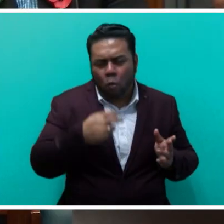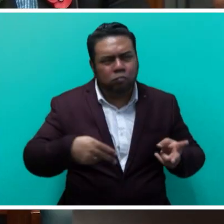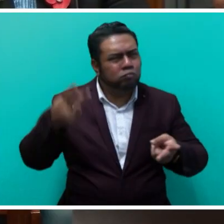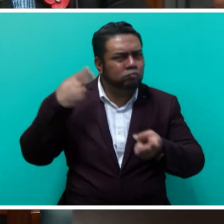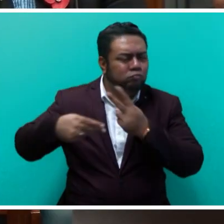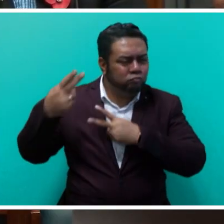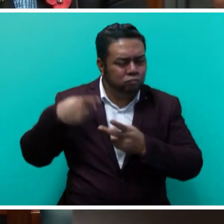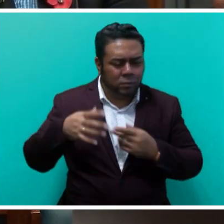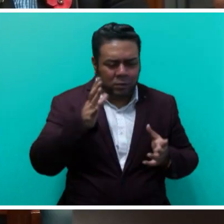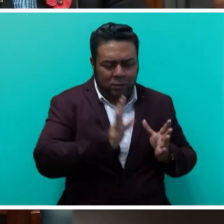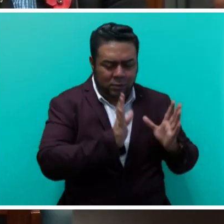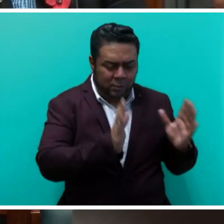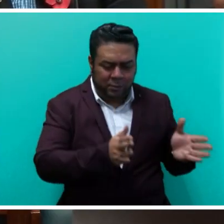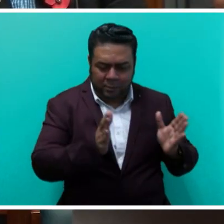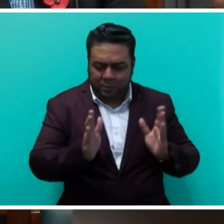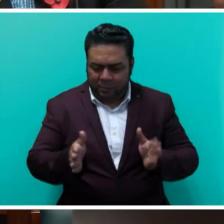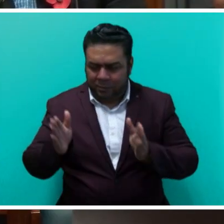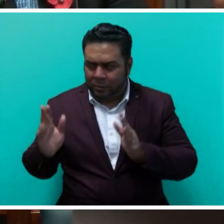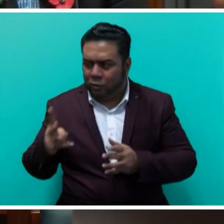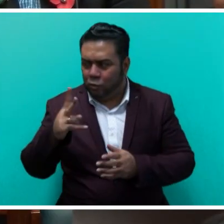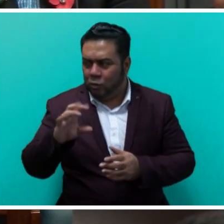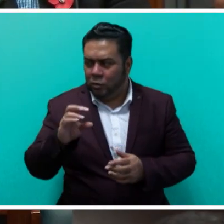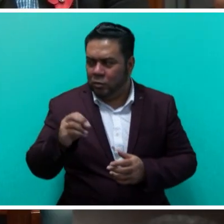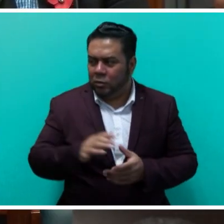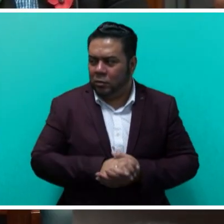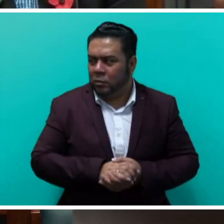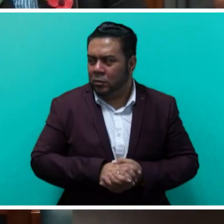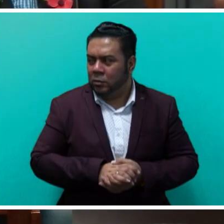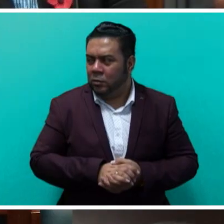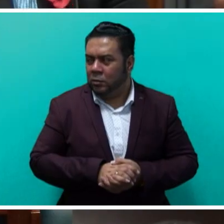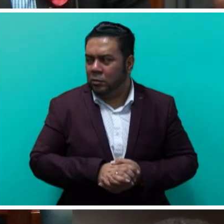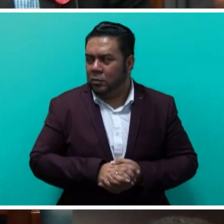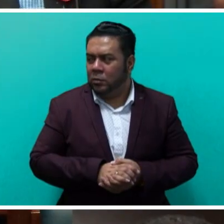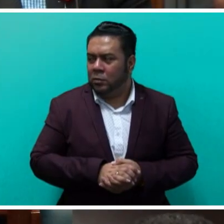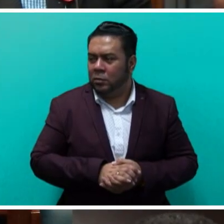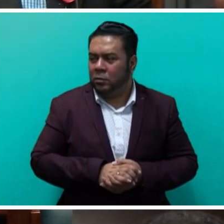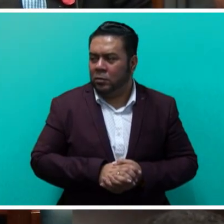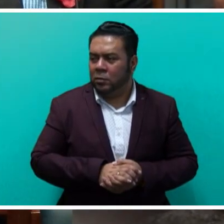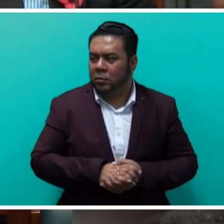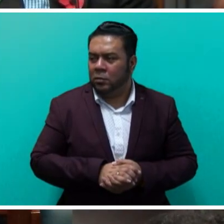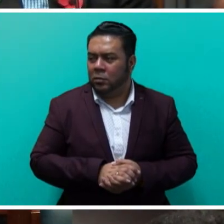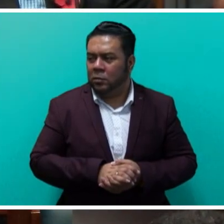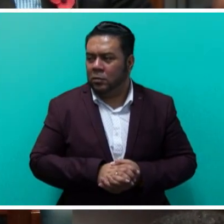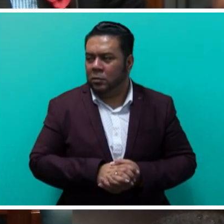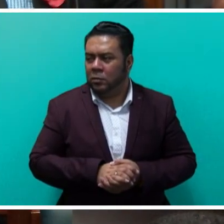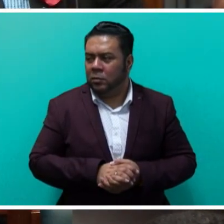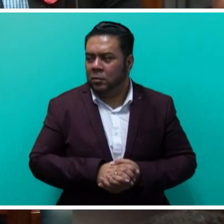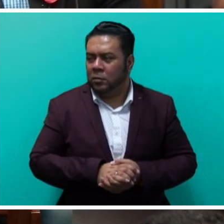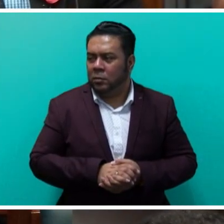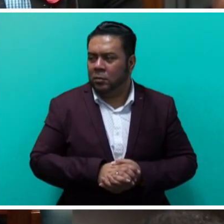benua, ena loma ni dona undolu, dona nrau vitu sanga vulkarua na koro e viti.